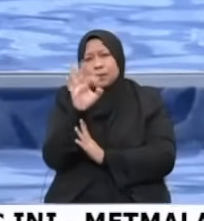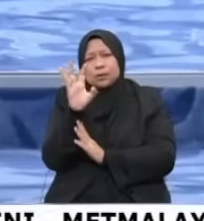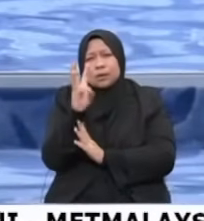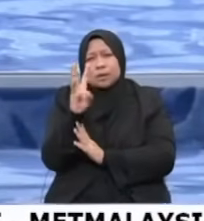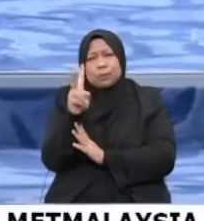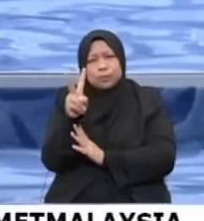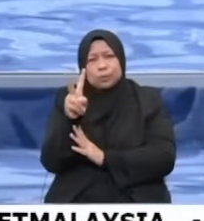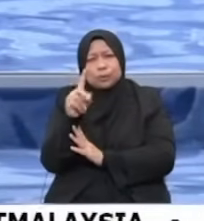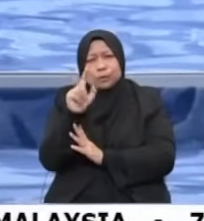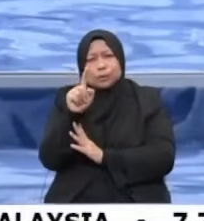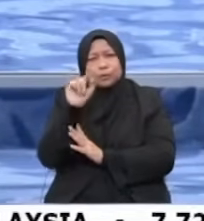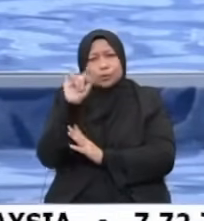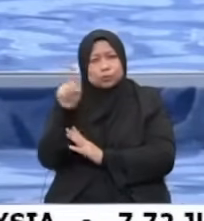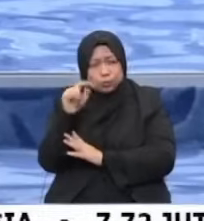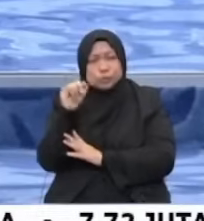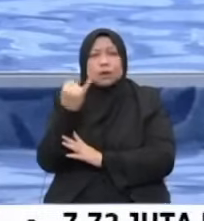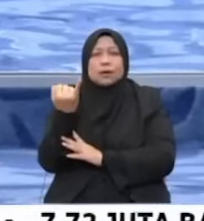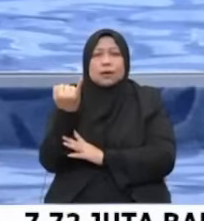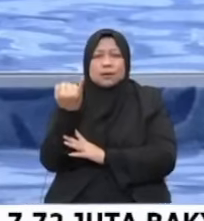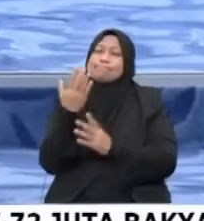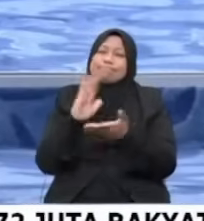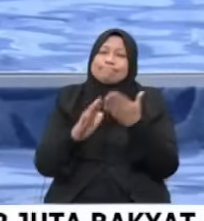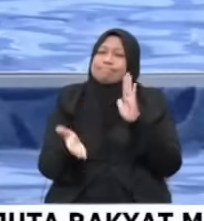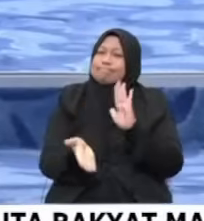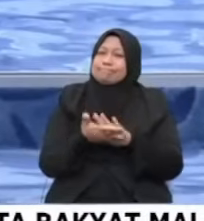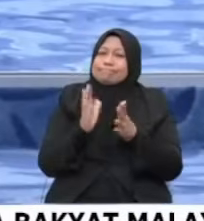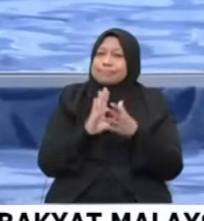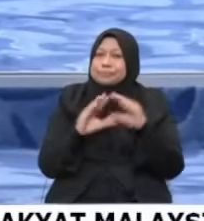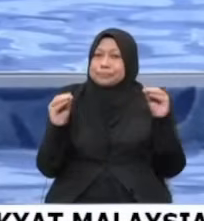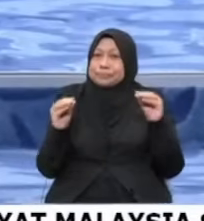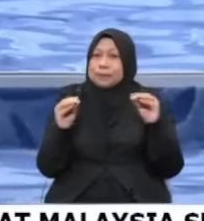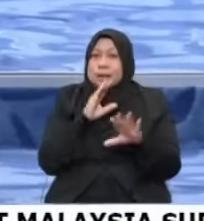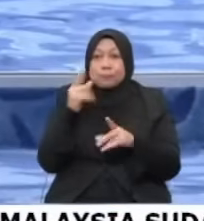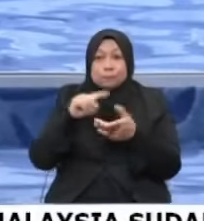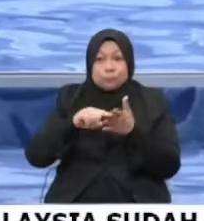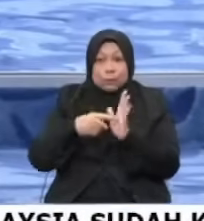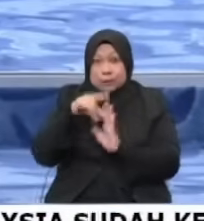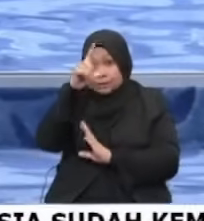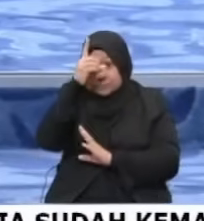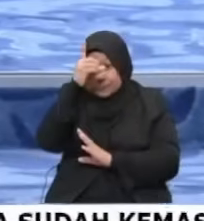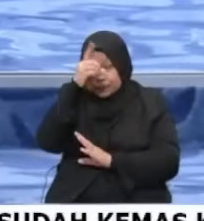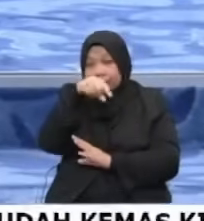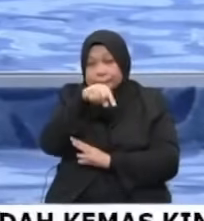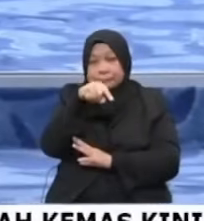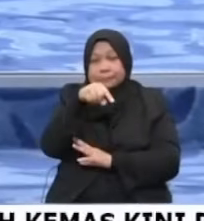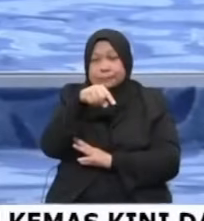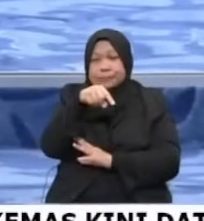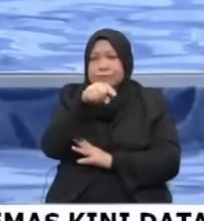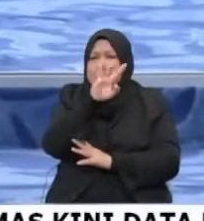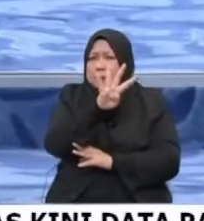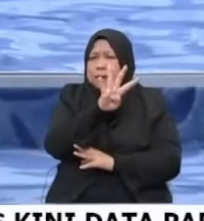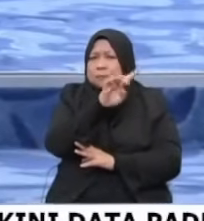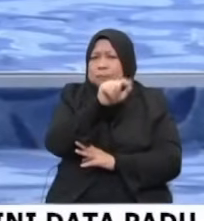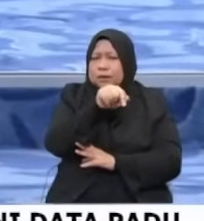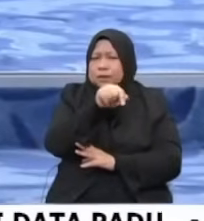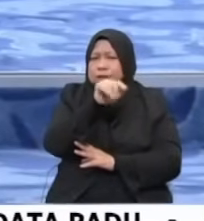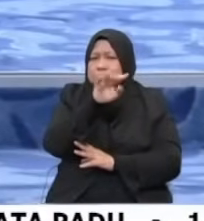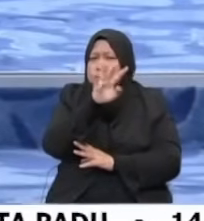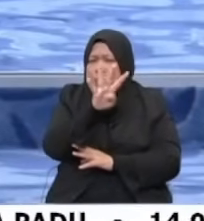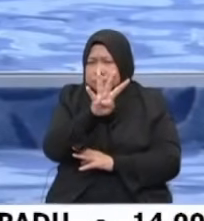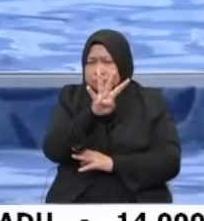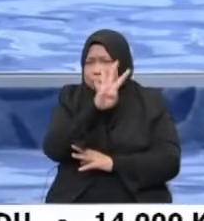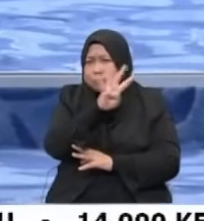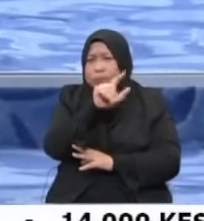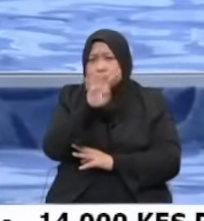bilion962.1 juta itu selesai mengenai Jerman r5.4